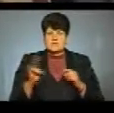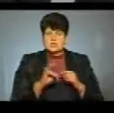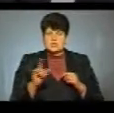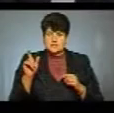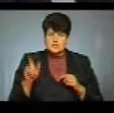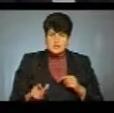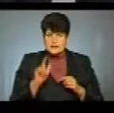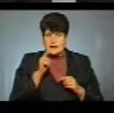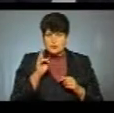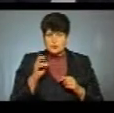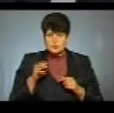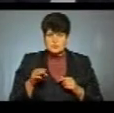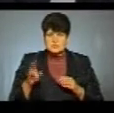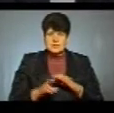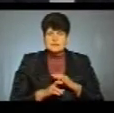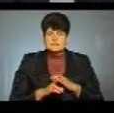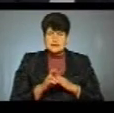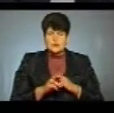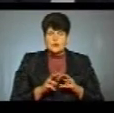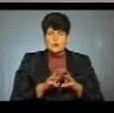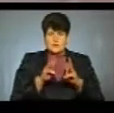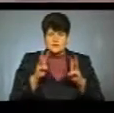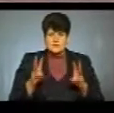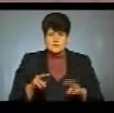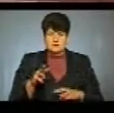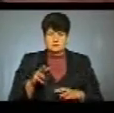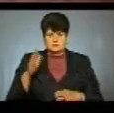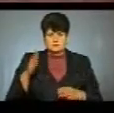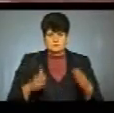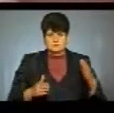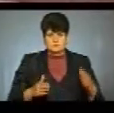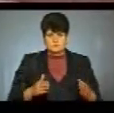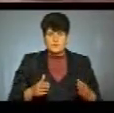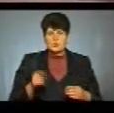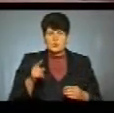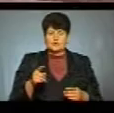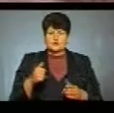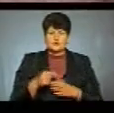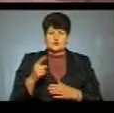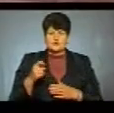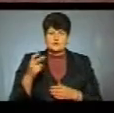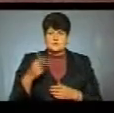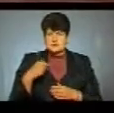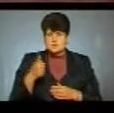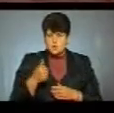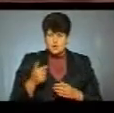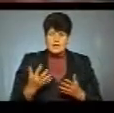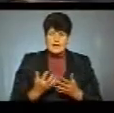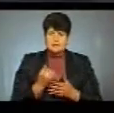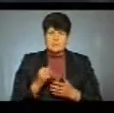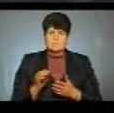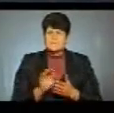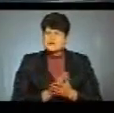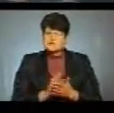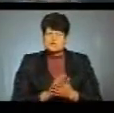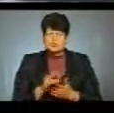єпархії греко-католицької церкви освятив мурал на адмінкорпусі пожежної частини. Його до 120-річчя рятувальникам безкоштовно